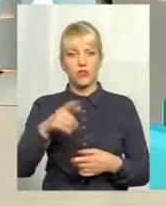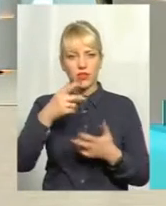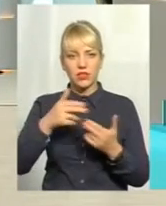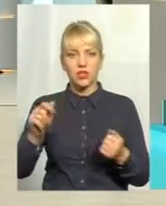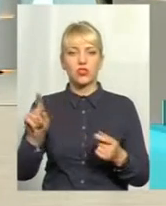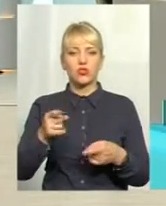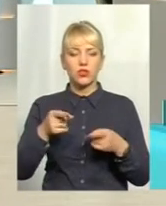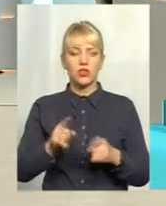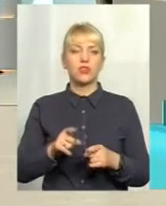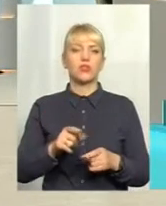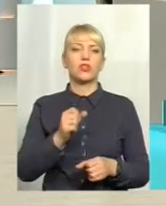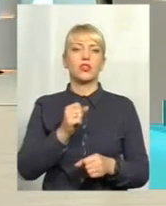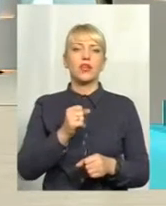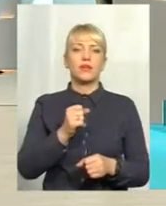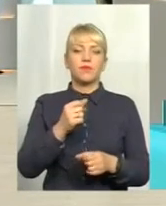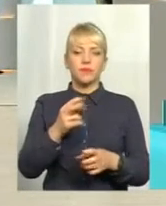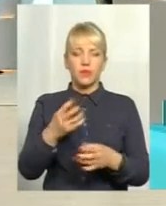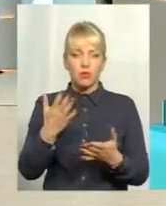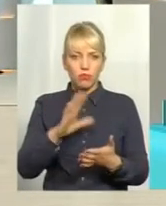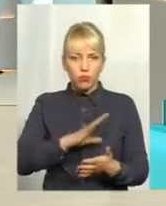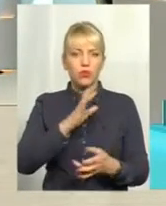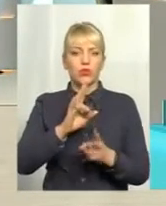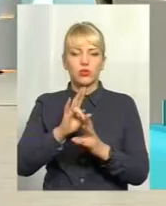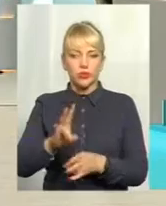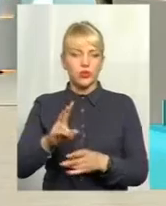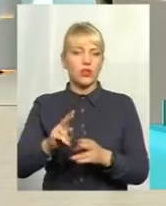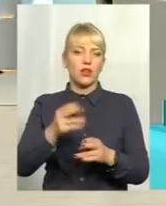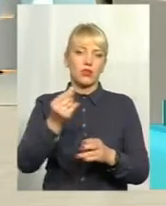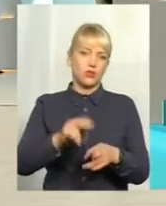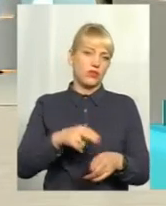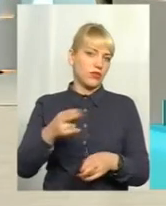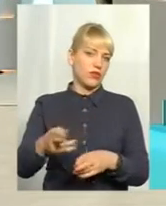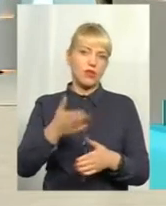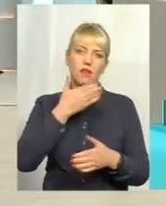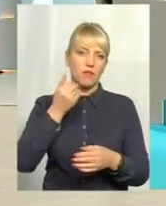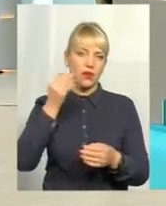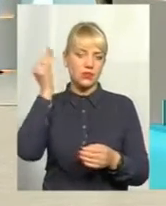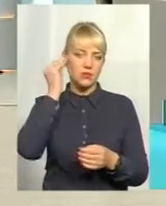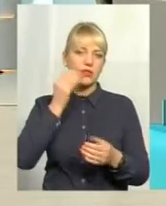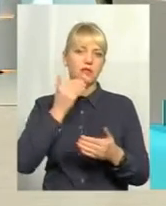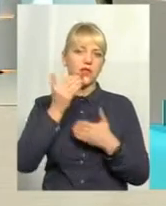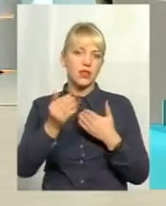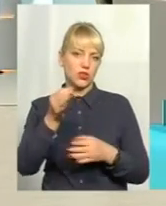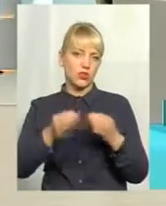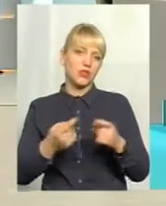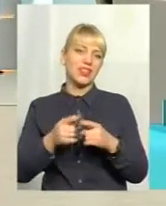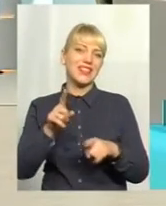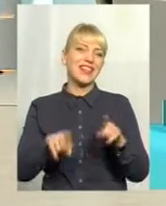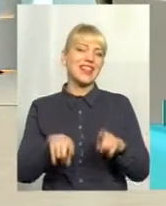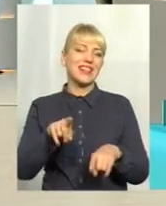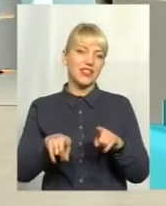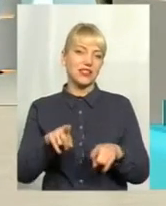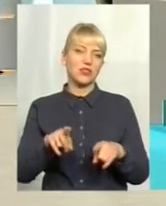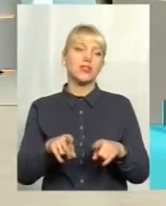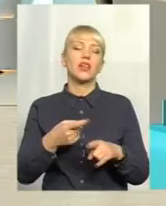дійсно заподіяла і добровільно відшкодує це, тоді немає необхідності звертатись до суду. Ну, це рідкість, але ми цього не